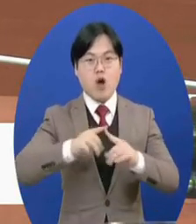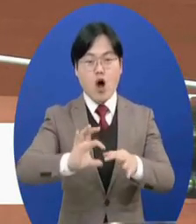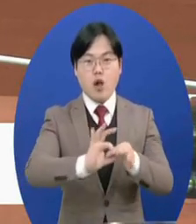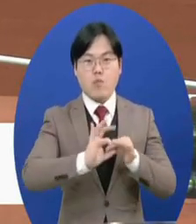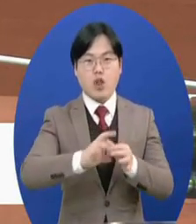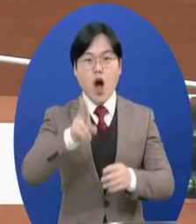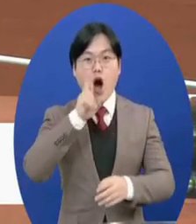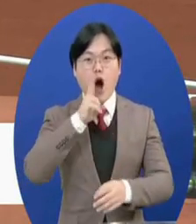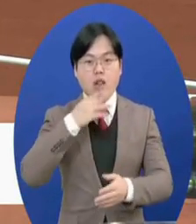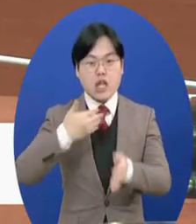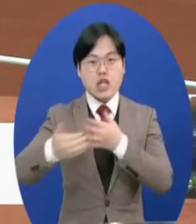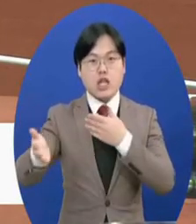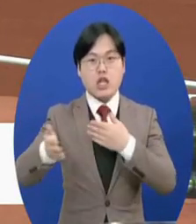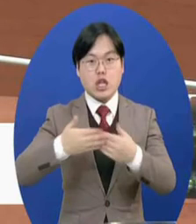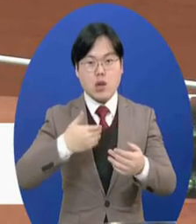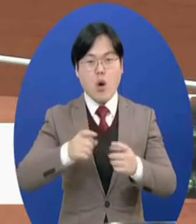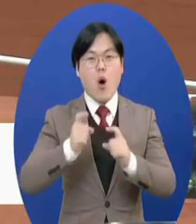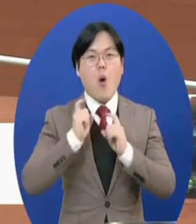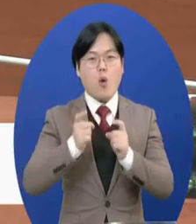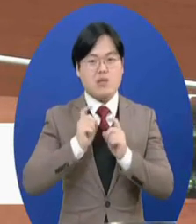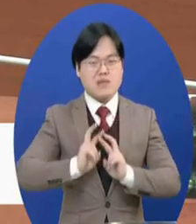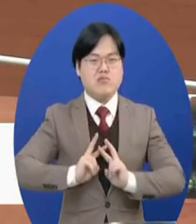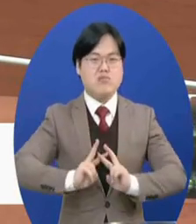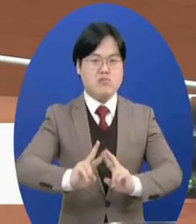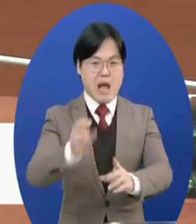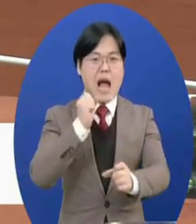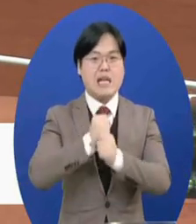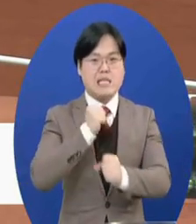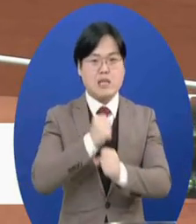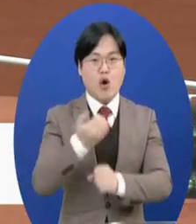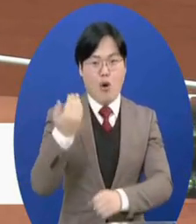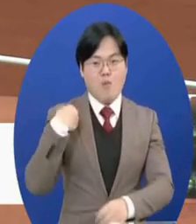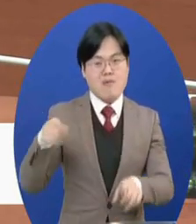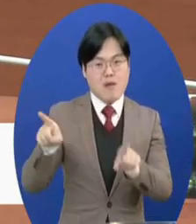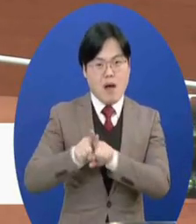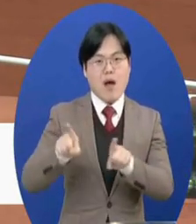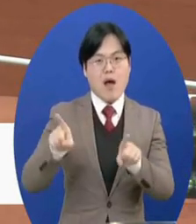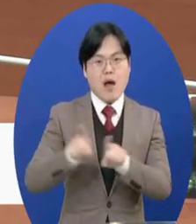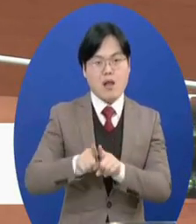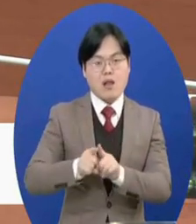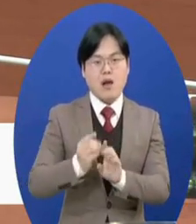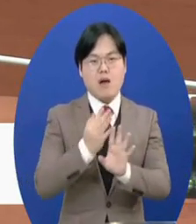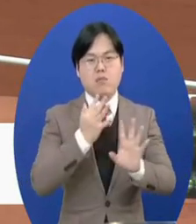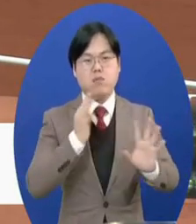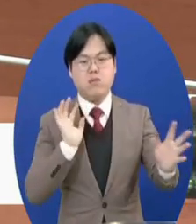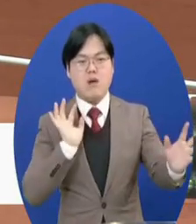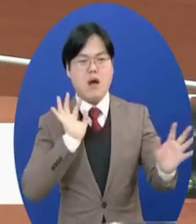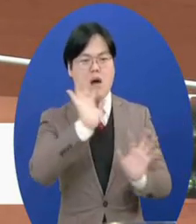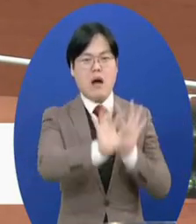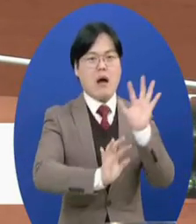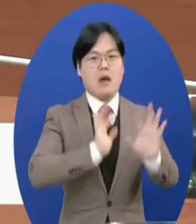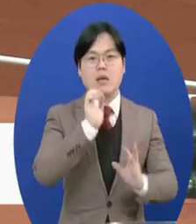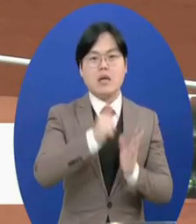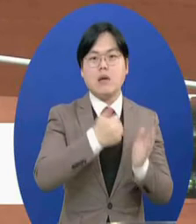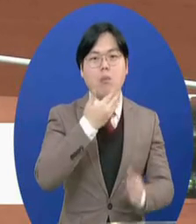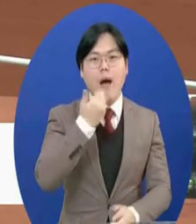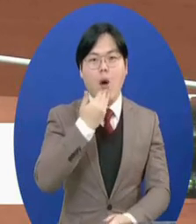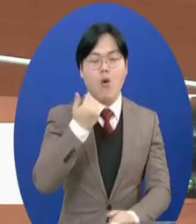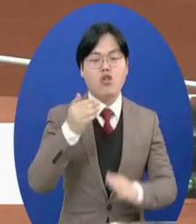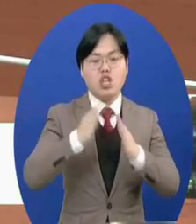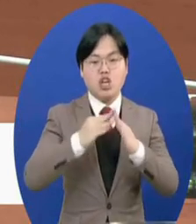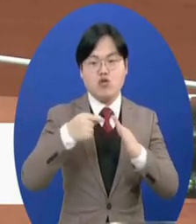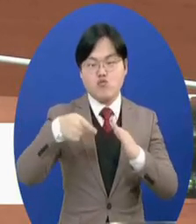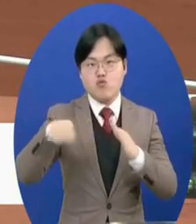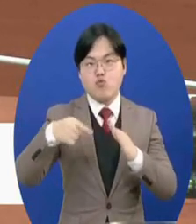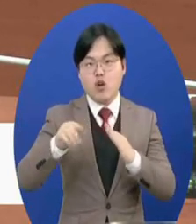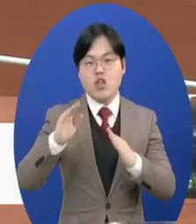маань хий ажиллагаар ажиллана. Тэгэхээр та бүхэн маань яг өмнөшгөө одоо ооч дараал үсгүүгээр гэрийн хамгийн ойролцоо